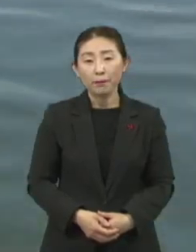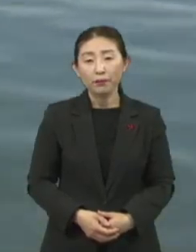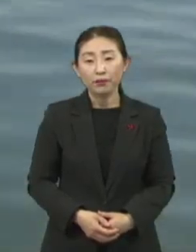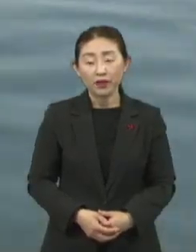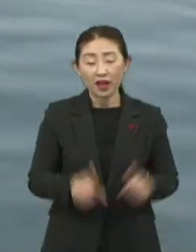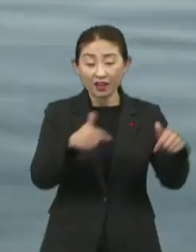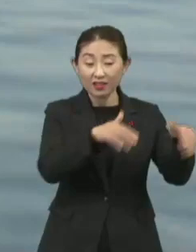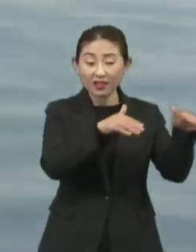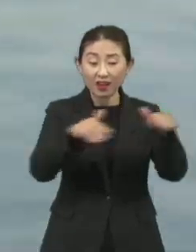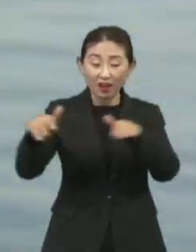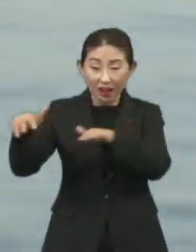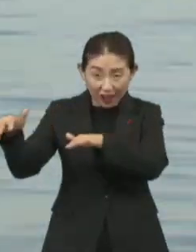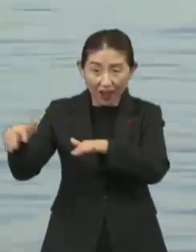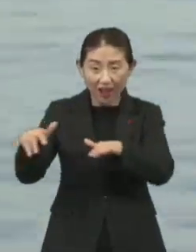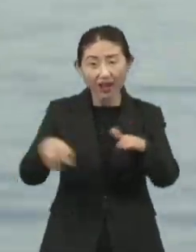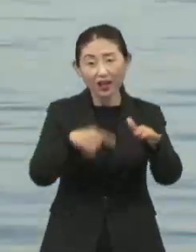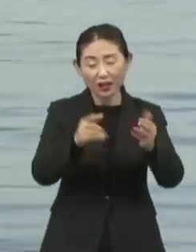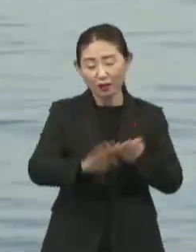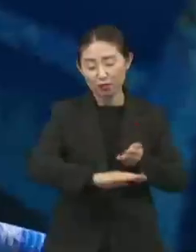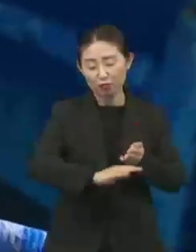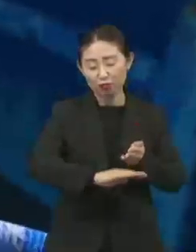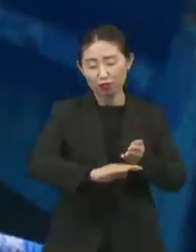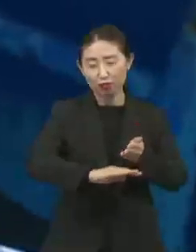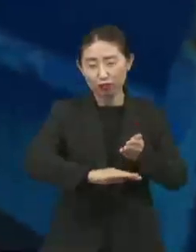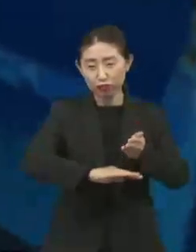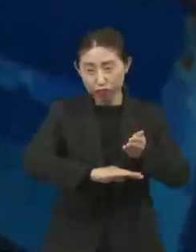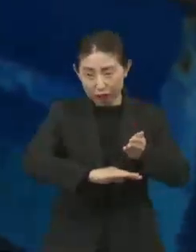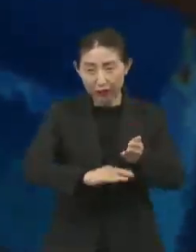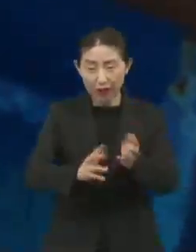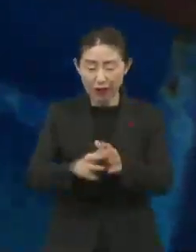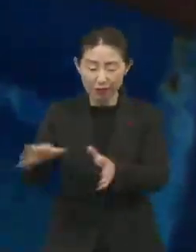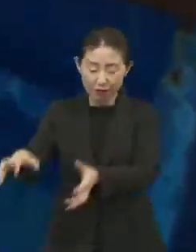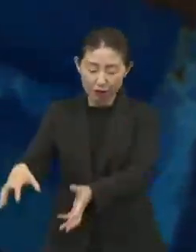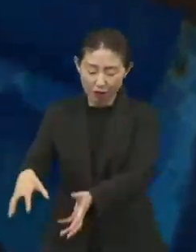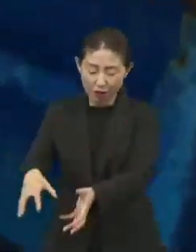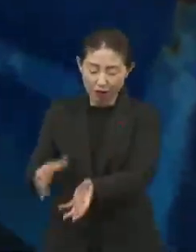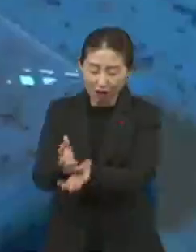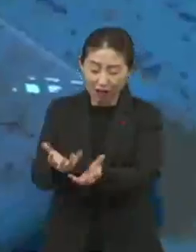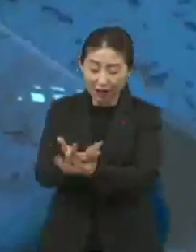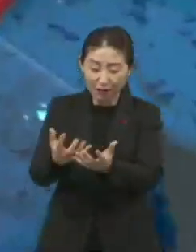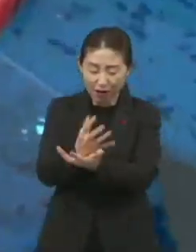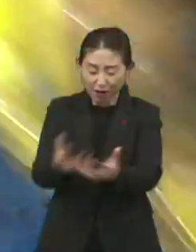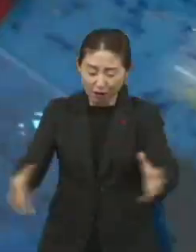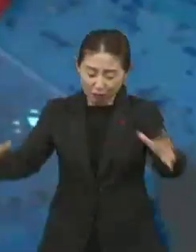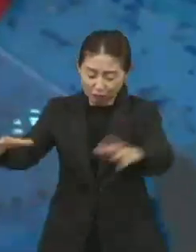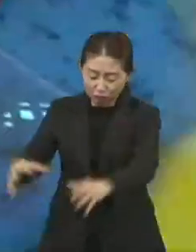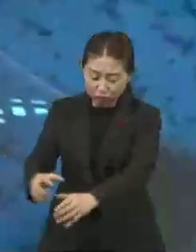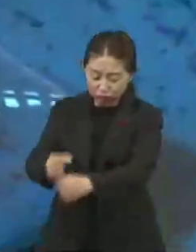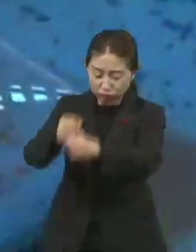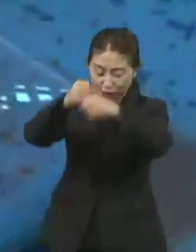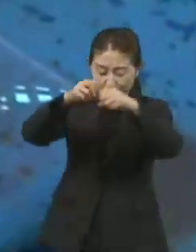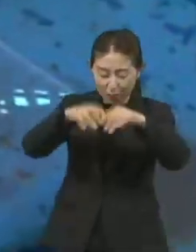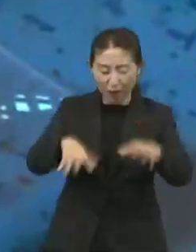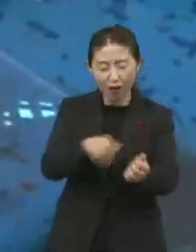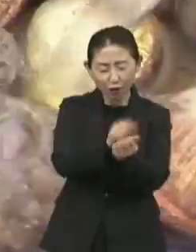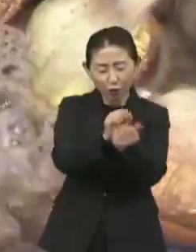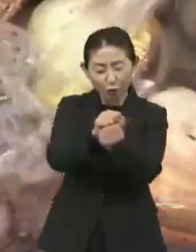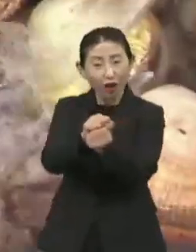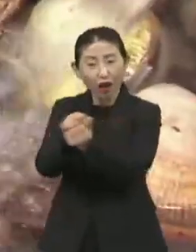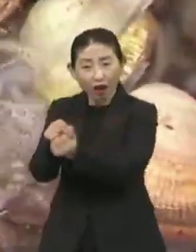서해 천수만 얕은 바다 위로 어선이 지나가자 바닥에 있던 큼지막한 조개들이 그물에 걸려 한가득